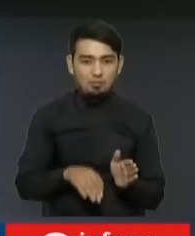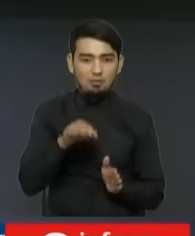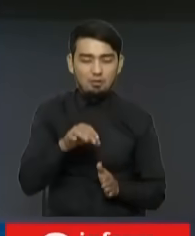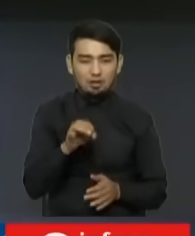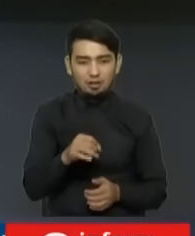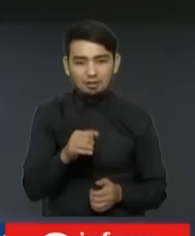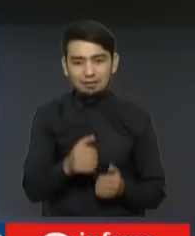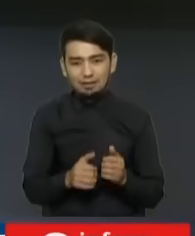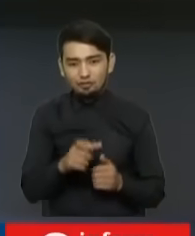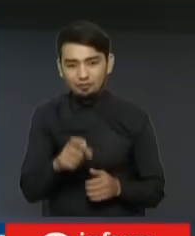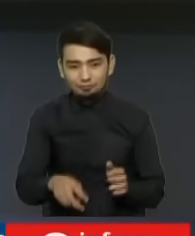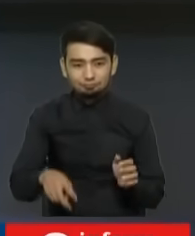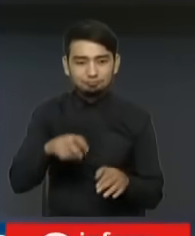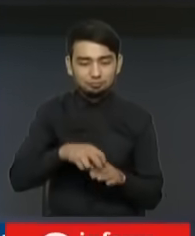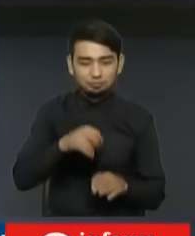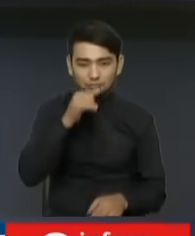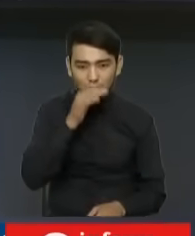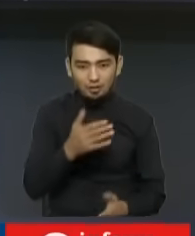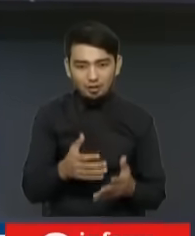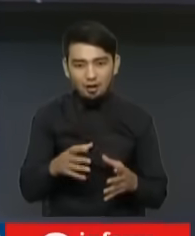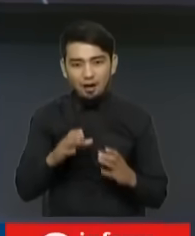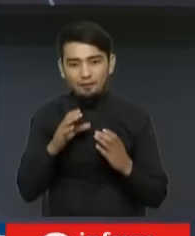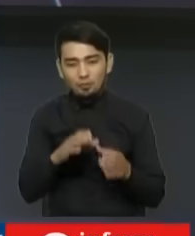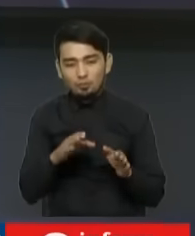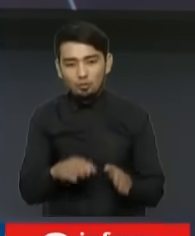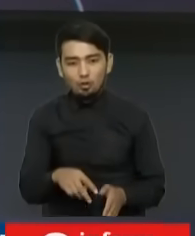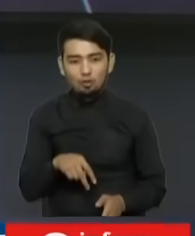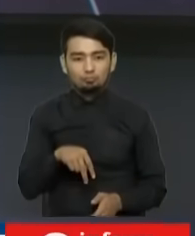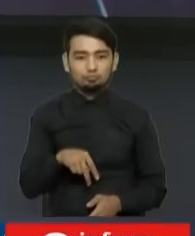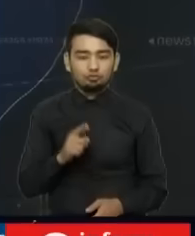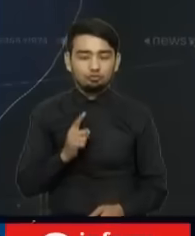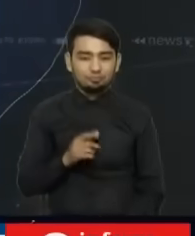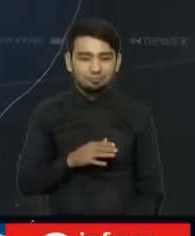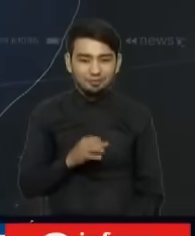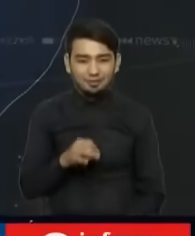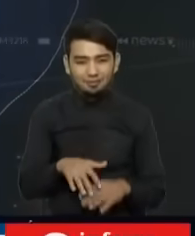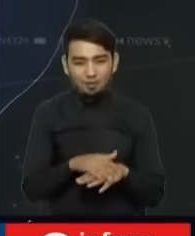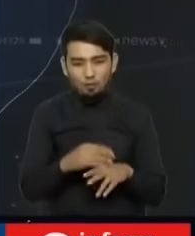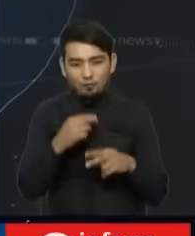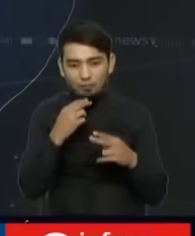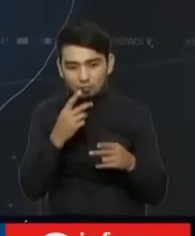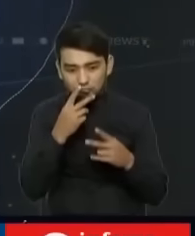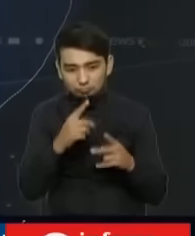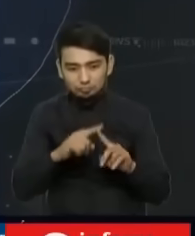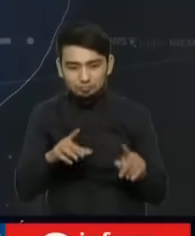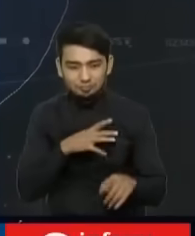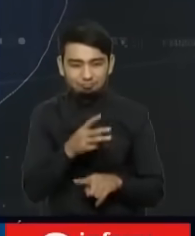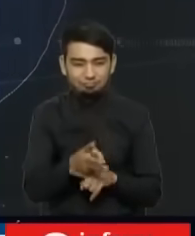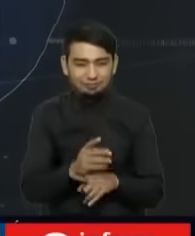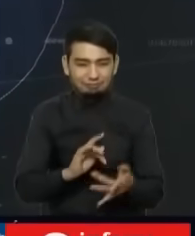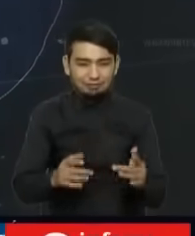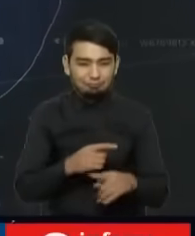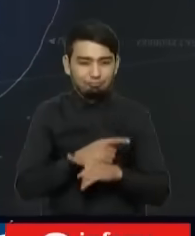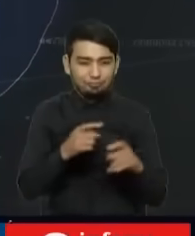бойлы адам отыра алмайды. Немесе қоғамдық көлікті тек тұрып күтесіз. Жұрттың назарын аудартқан бейне жазба әлеуметтік желіге